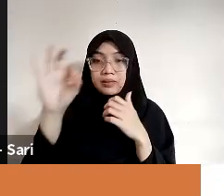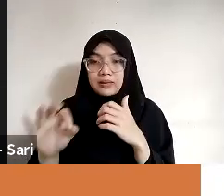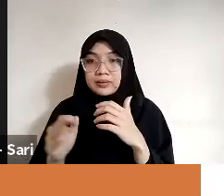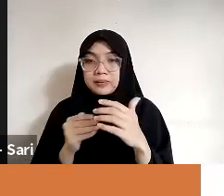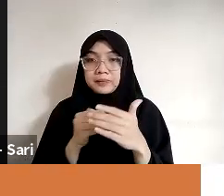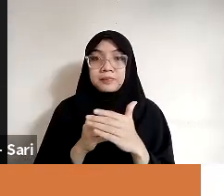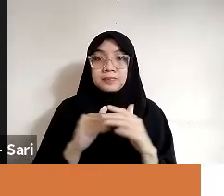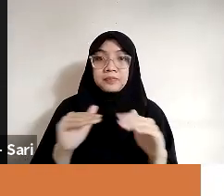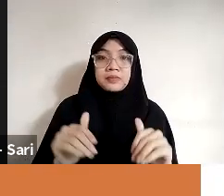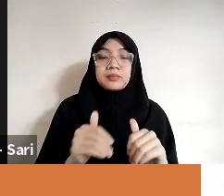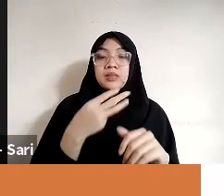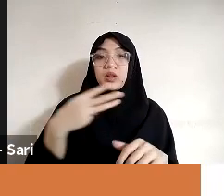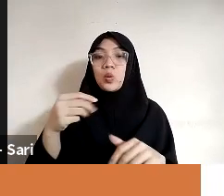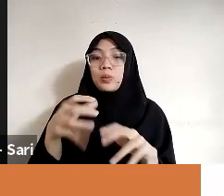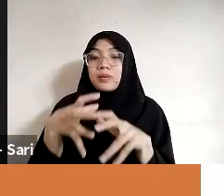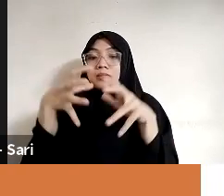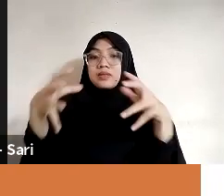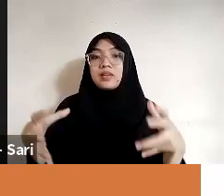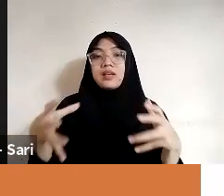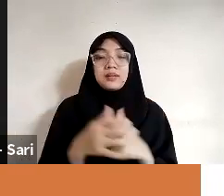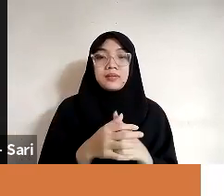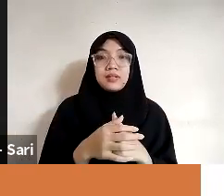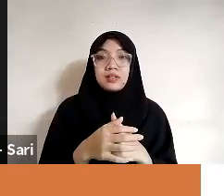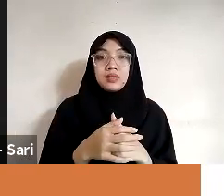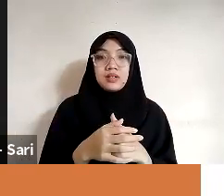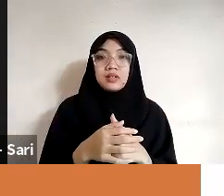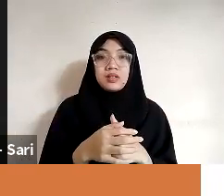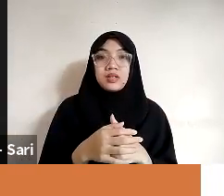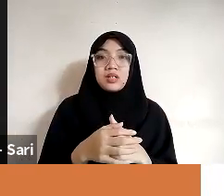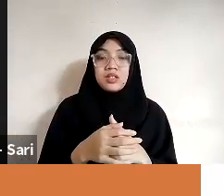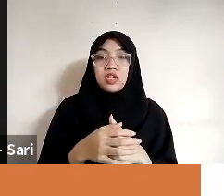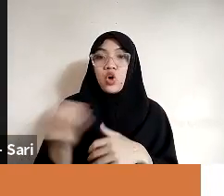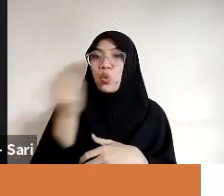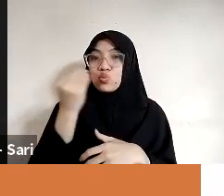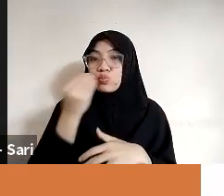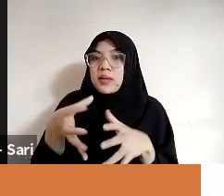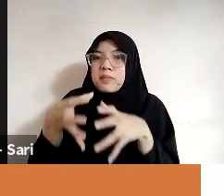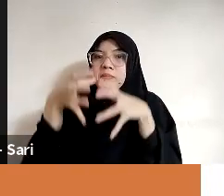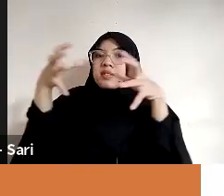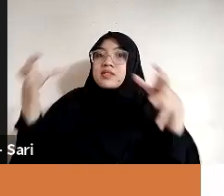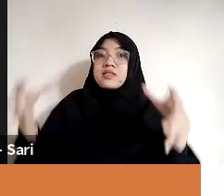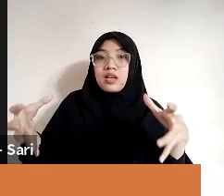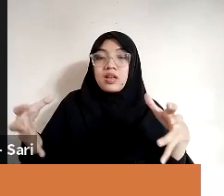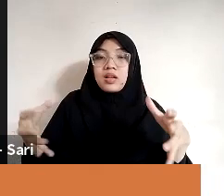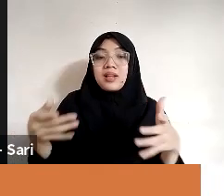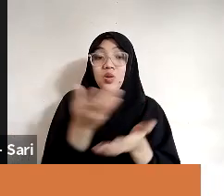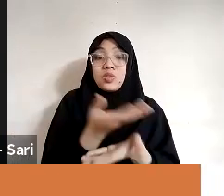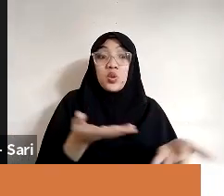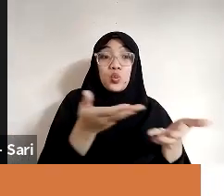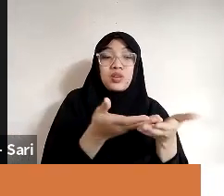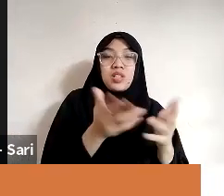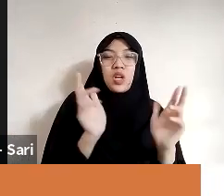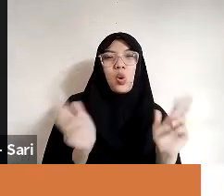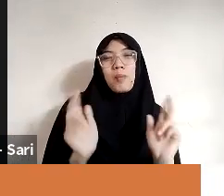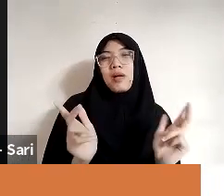dalam perekonomian besar, peran konsumsi besar ya pada saat situasi normal dikatakan, wah kita